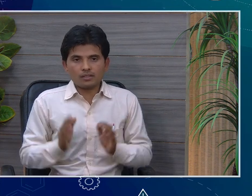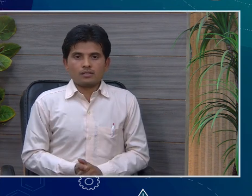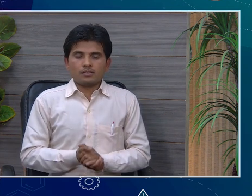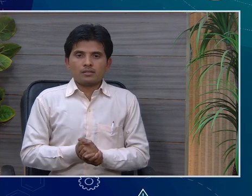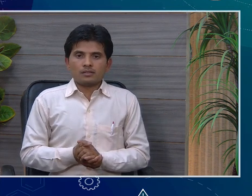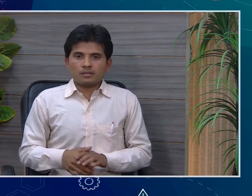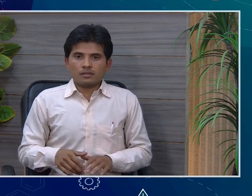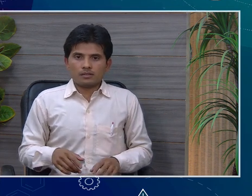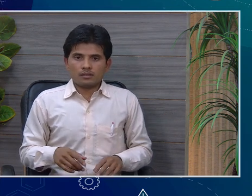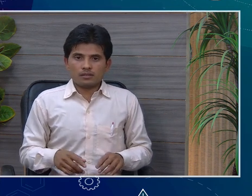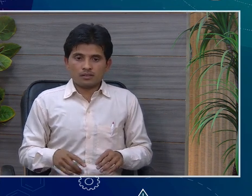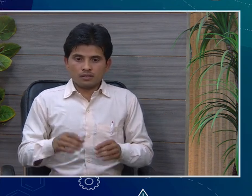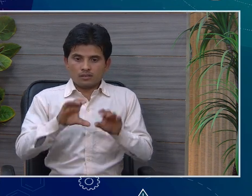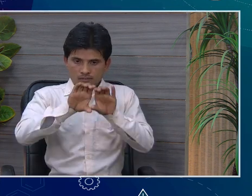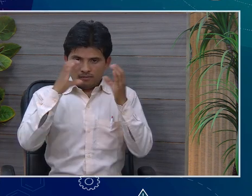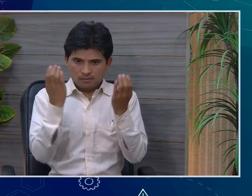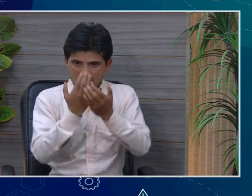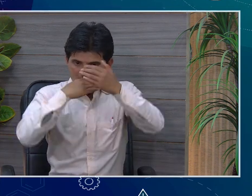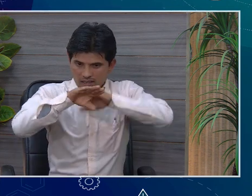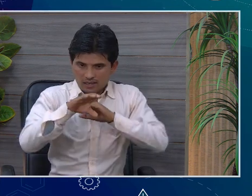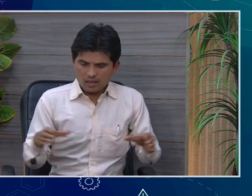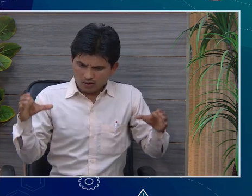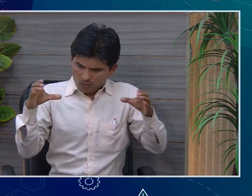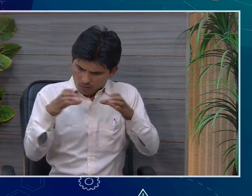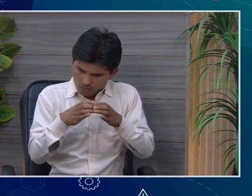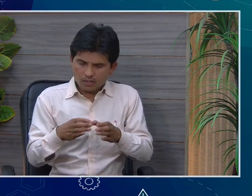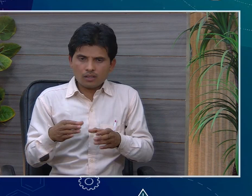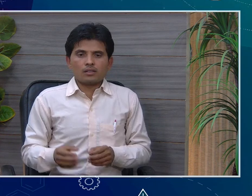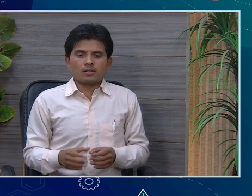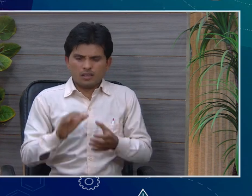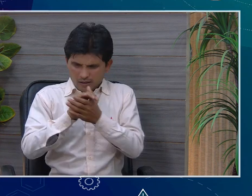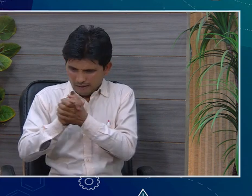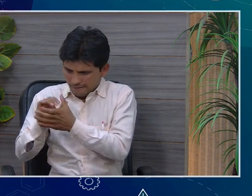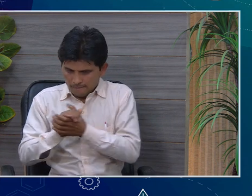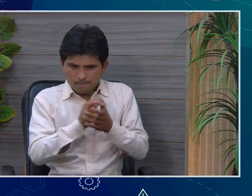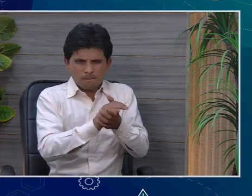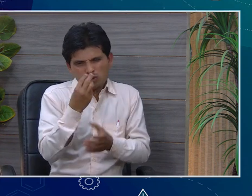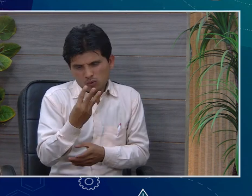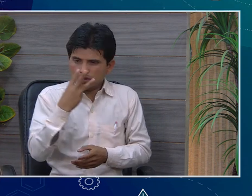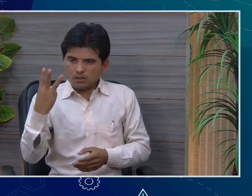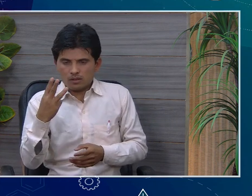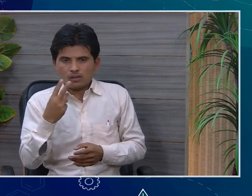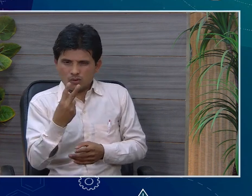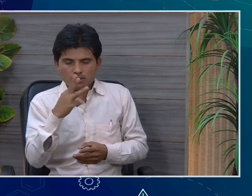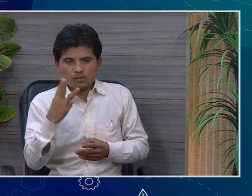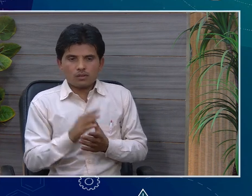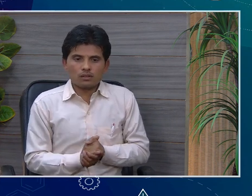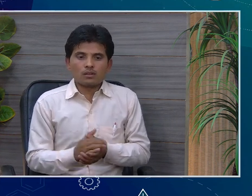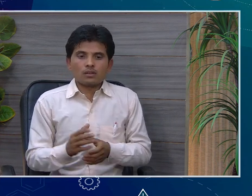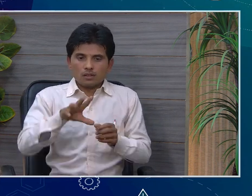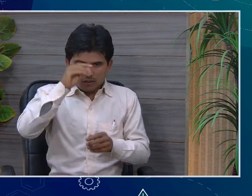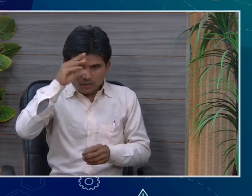ग्रुप तो अगर क्लास के अंदर हर बच्चा ग्रुप में रहे अपने दो या तीन फ्रेंड्स के साथ में रहते हैं तो क्यों न बने